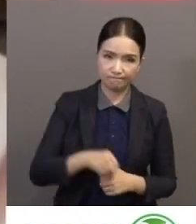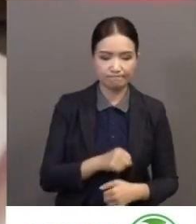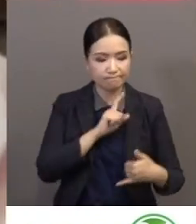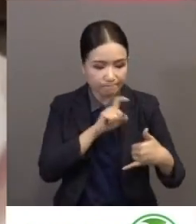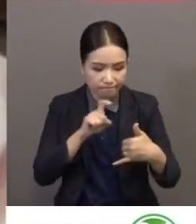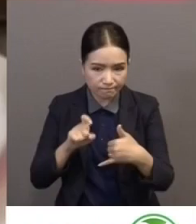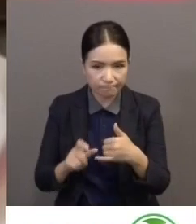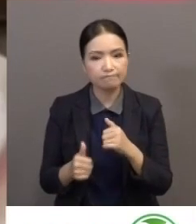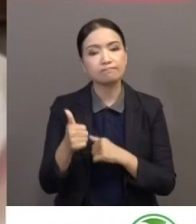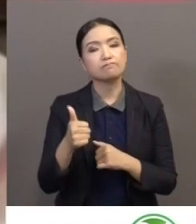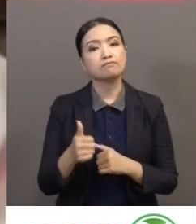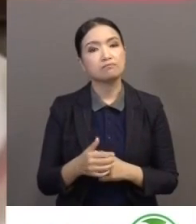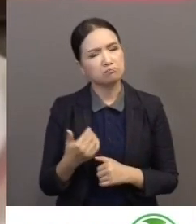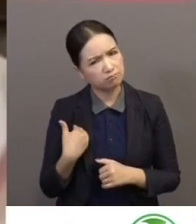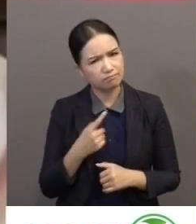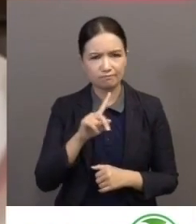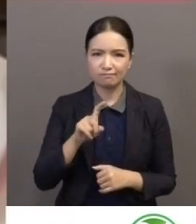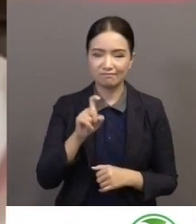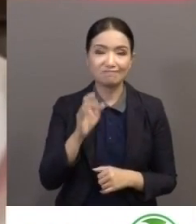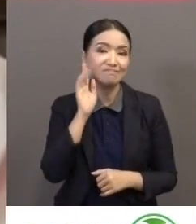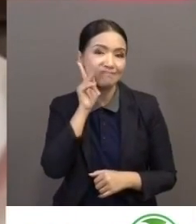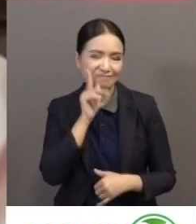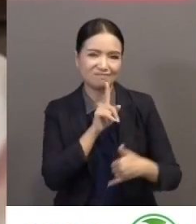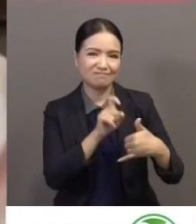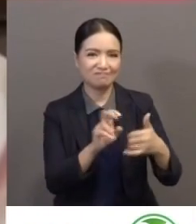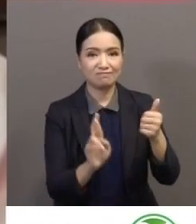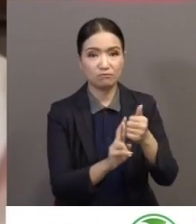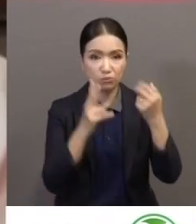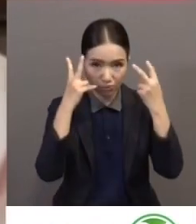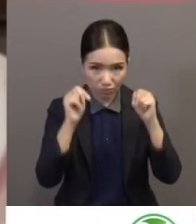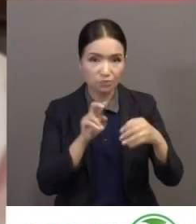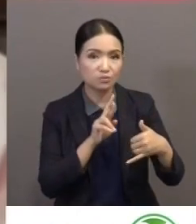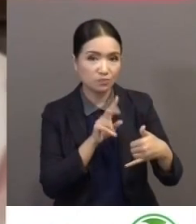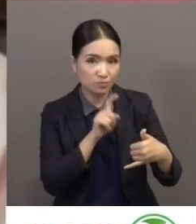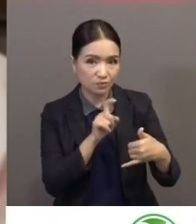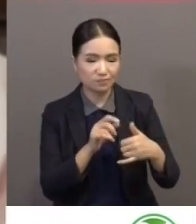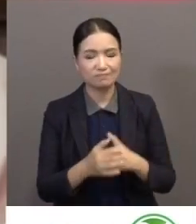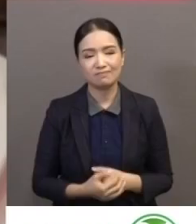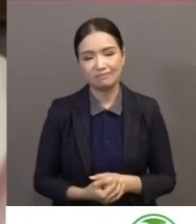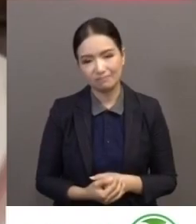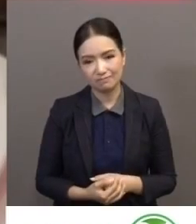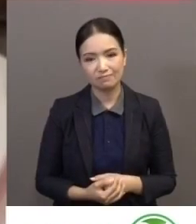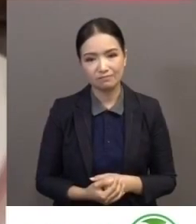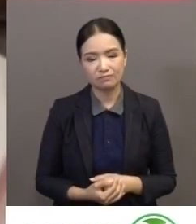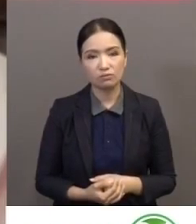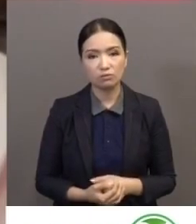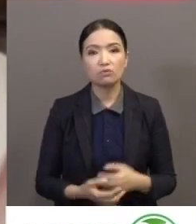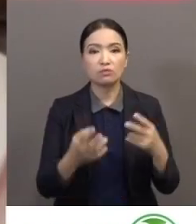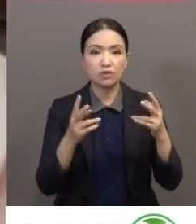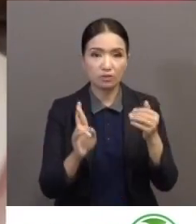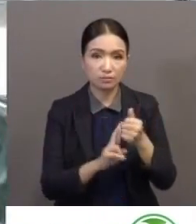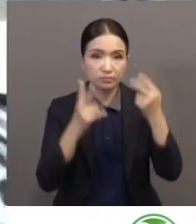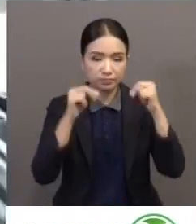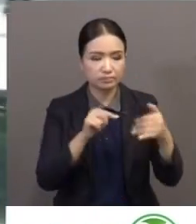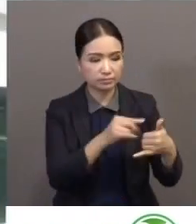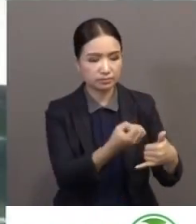นได้ทันทีหรือเปล่าผู้สื่อข่าวก็นำเรื่องนี้ไปสอบถามกับทางพลเอกประวิตรวงษ์สุวรรณรองนายกรัฐมนตรีด้วยฮะ ค่ะซึ่งฝั่งของพลเอกประวิตรบอกว่ายังไ